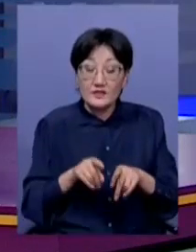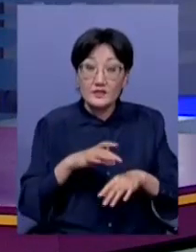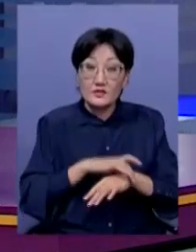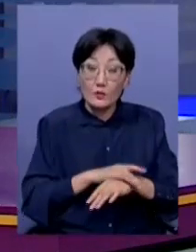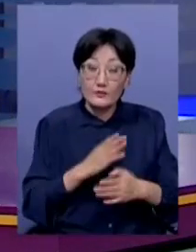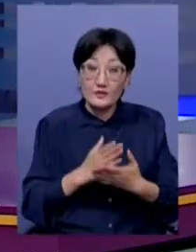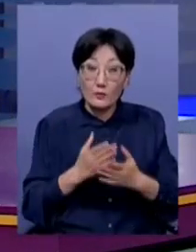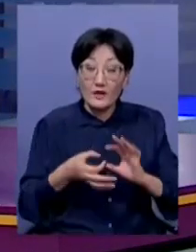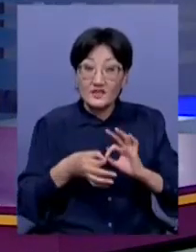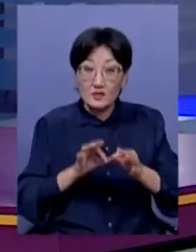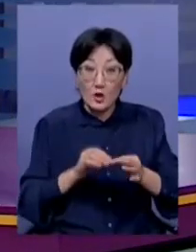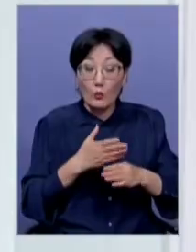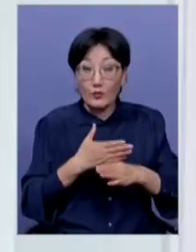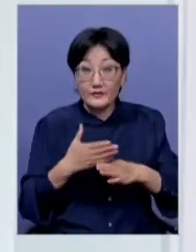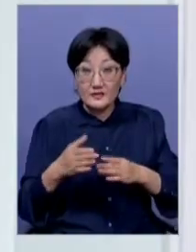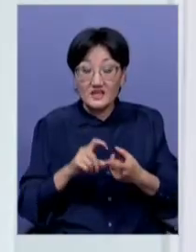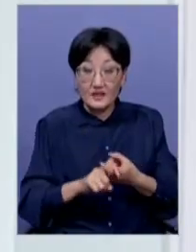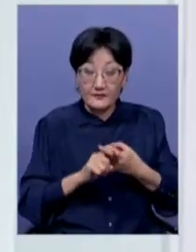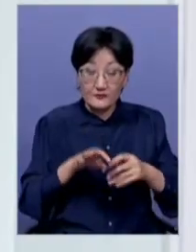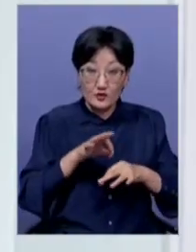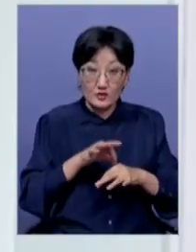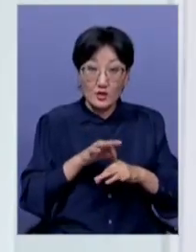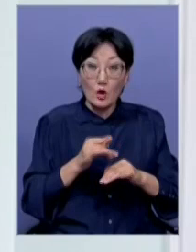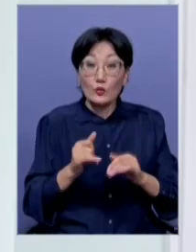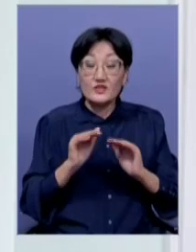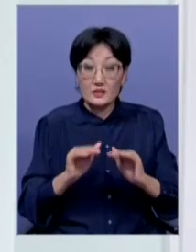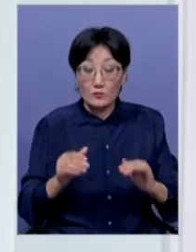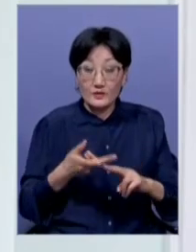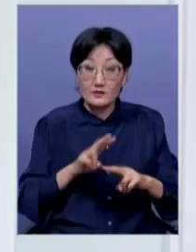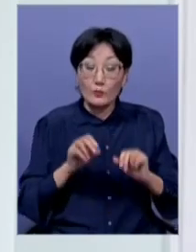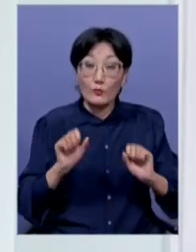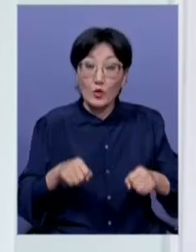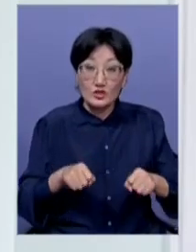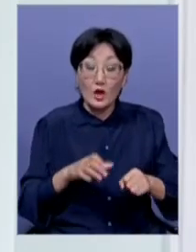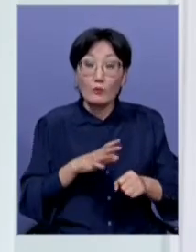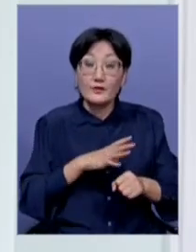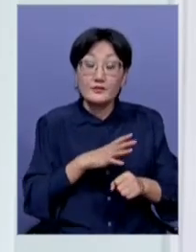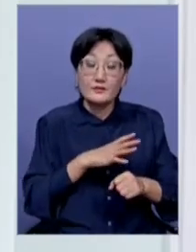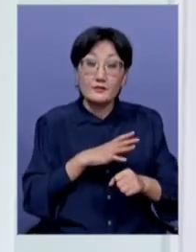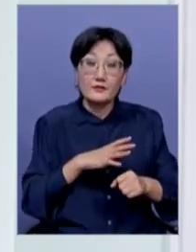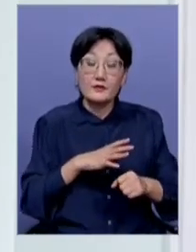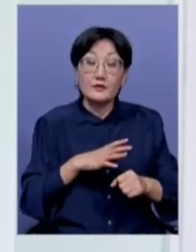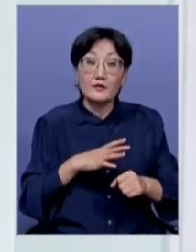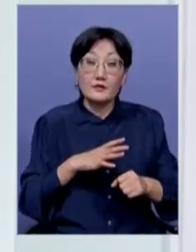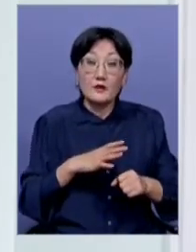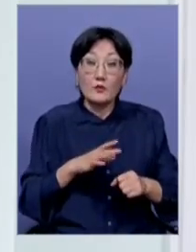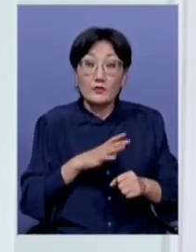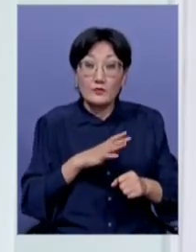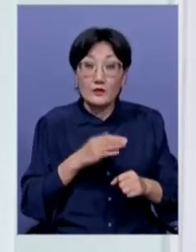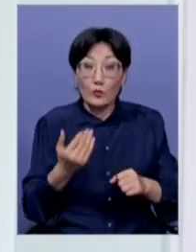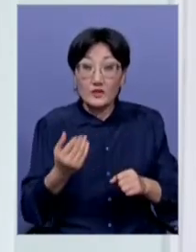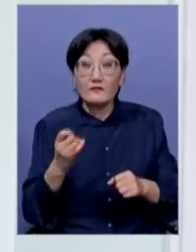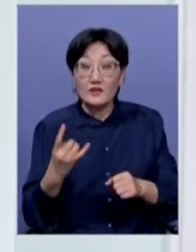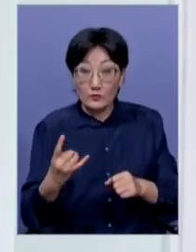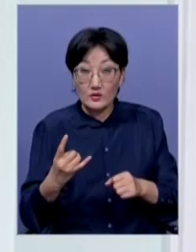он является осложнением после коронавирусной инфекции у детей, которая может быть, была у этого